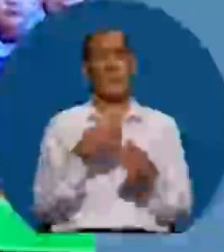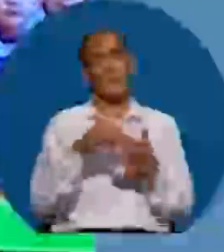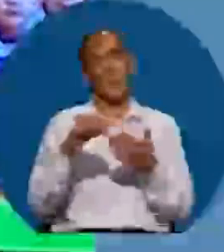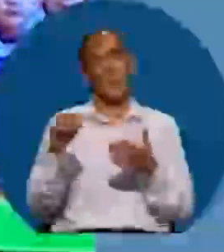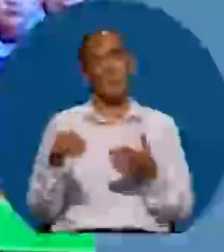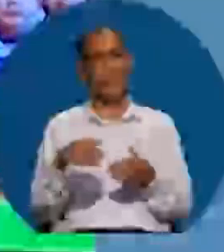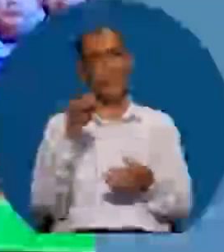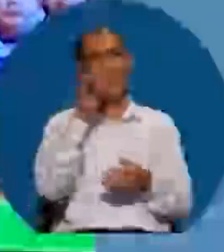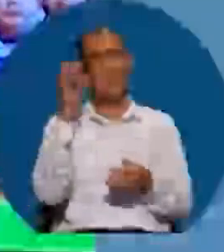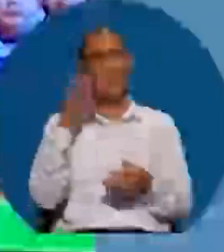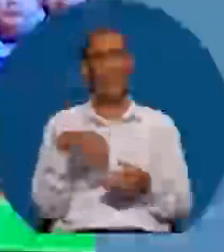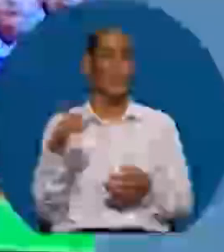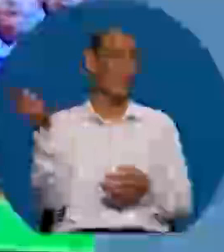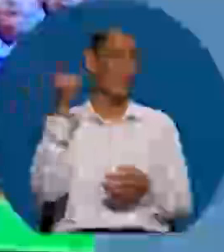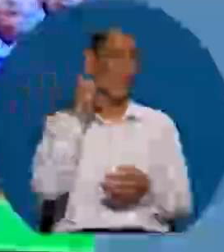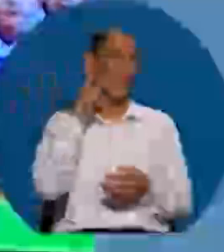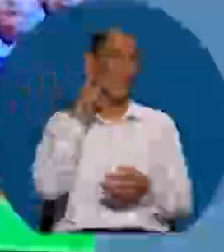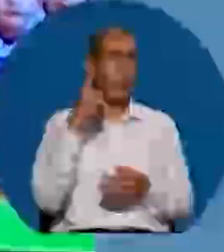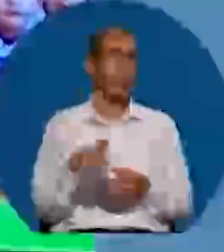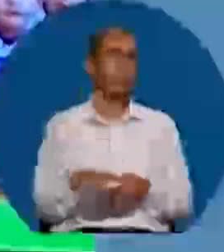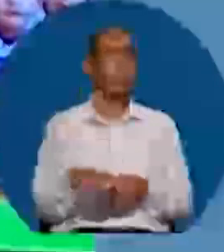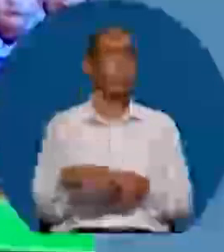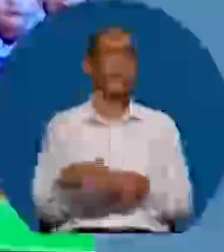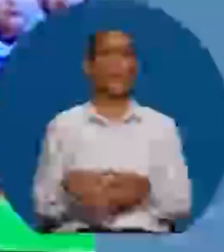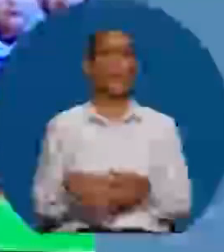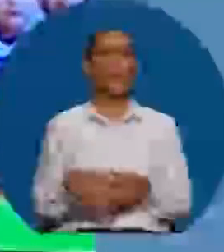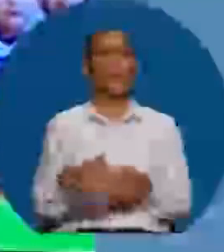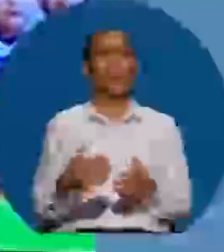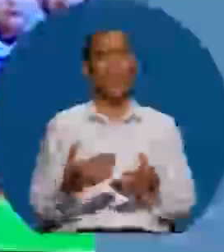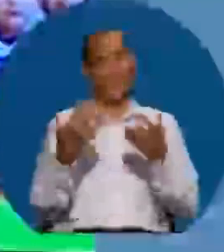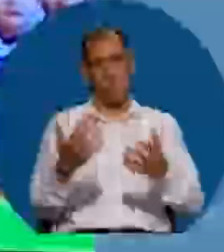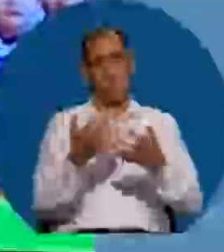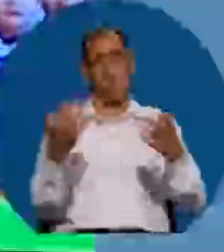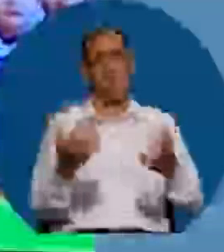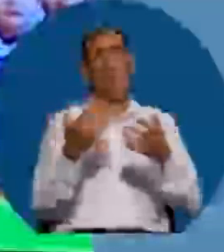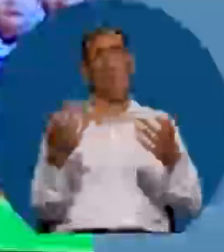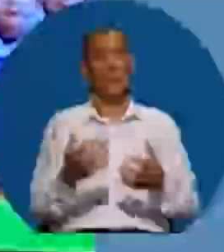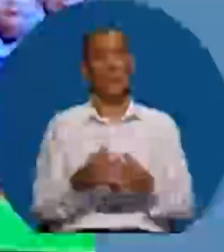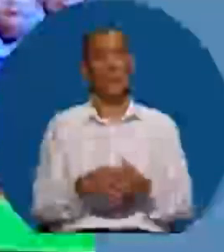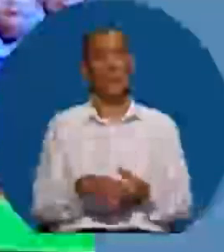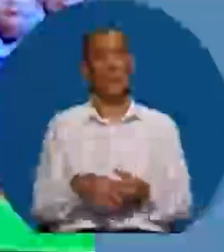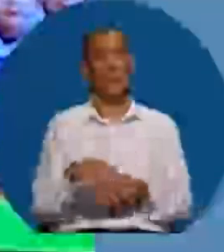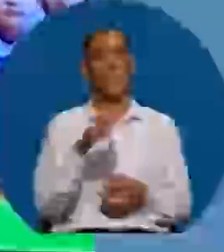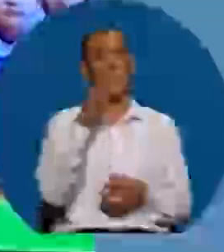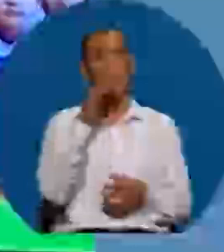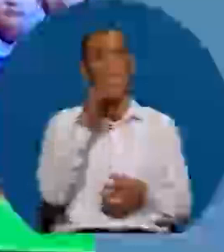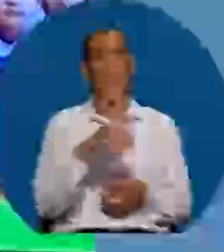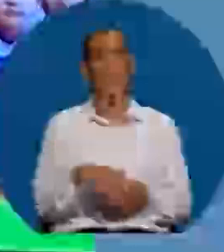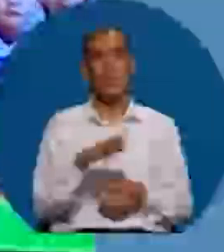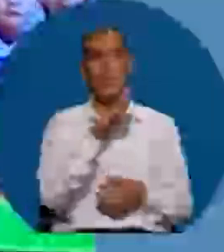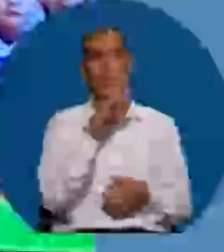мінекей жазу сырларын, һәмде баланы тыңлауды, оған марапат беруді, өз